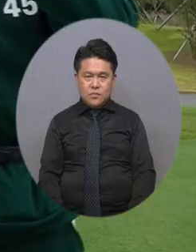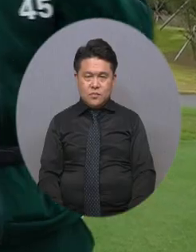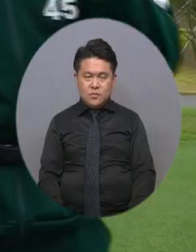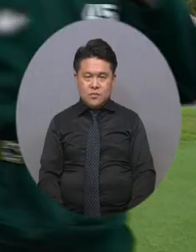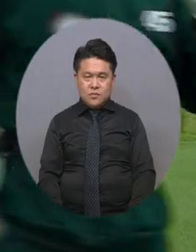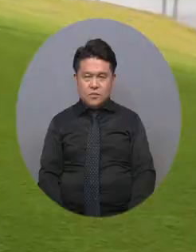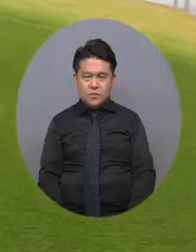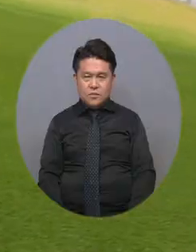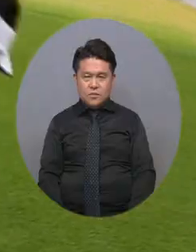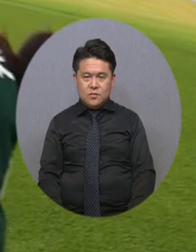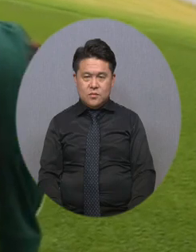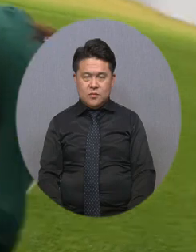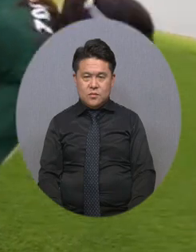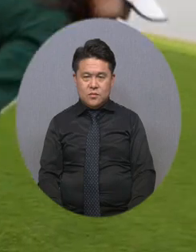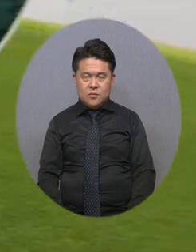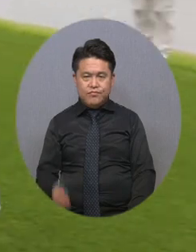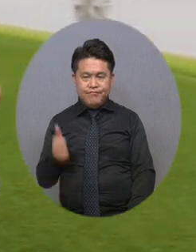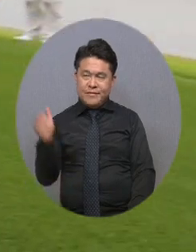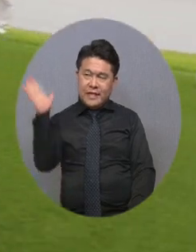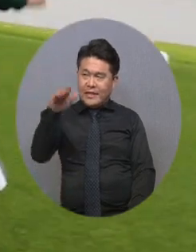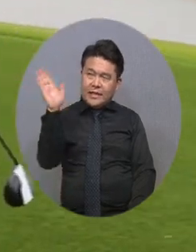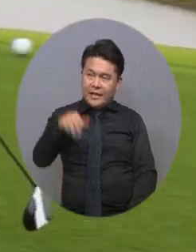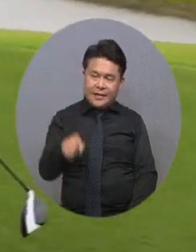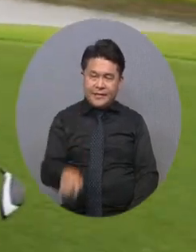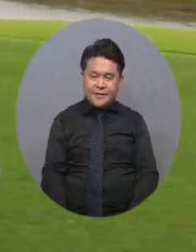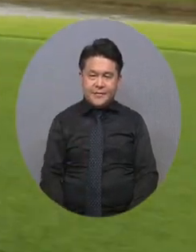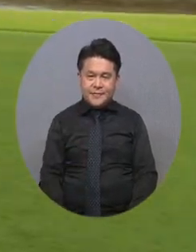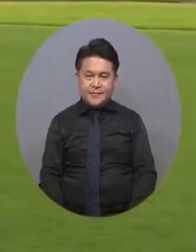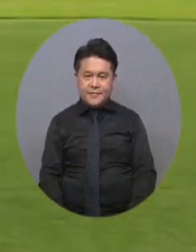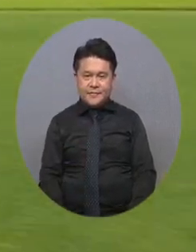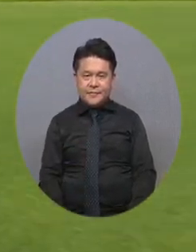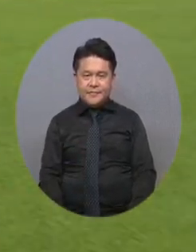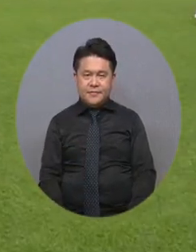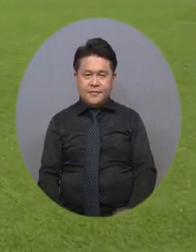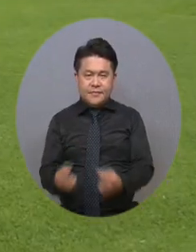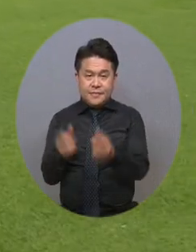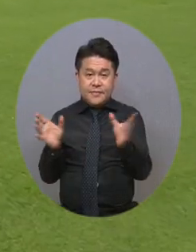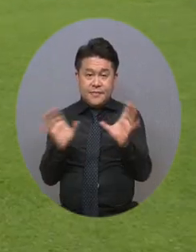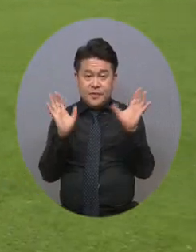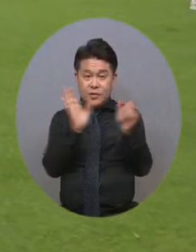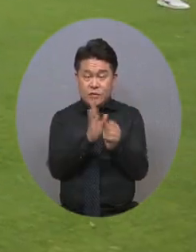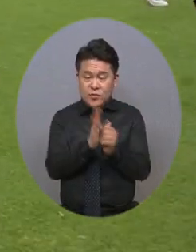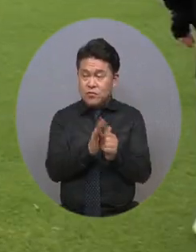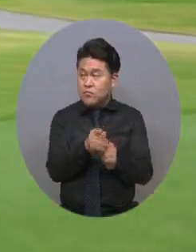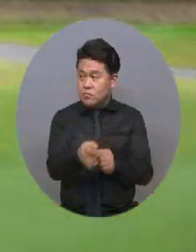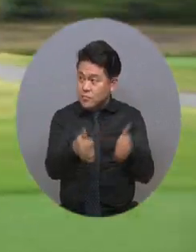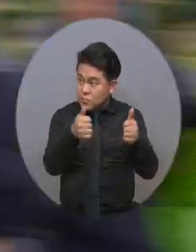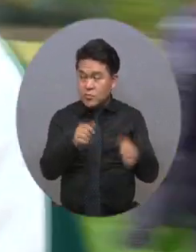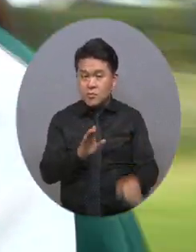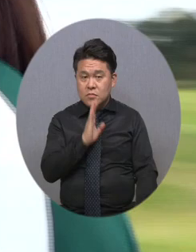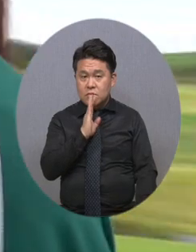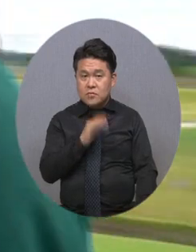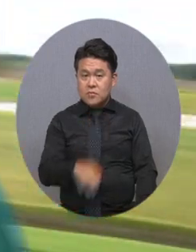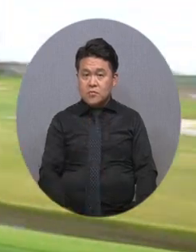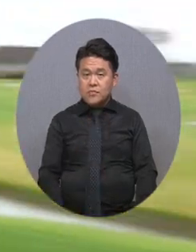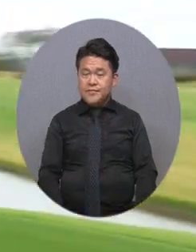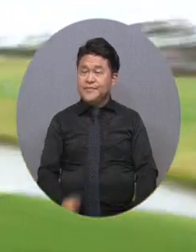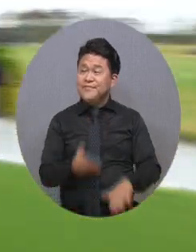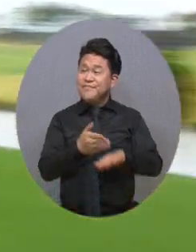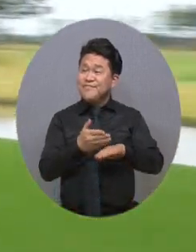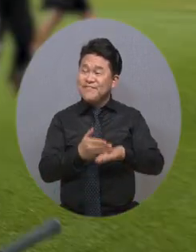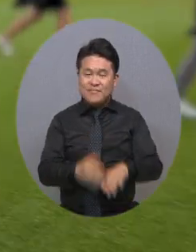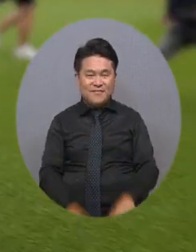괜찮습니다. 좋아 좋아. 렛츠고 렛츠고. 렛츠고. 이렇게 같은 팀을 호응해주고 응원해주고 경멸을 해줘야지. 못 봤어 주는